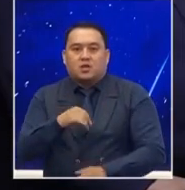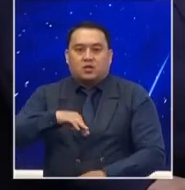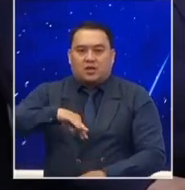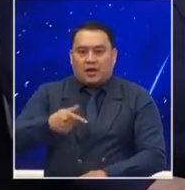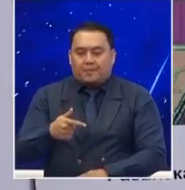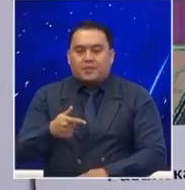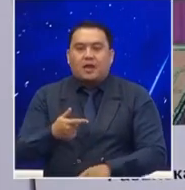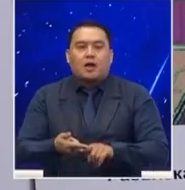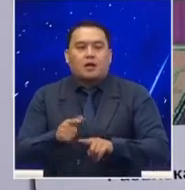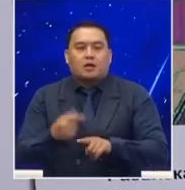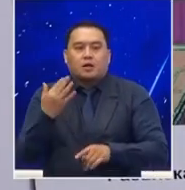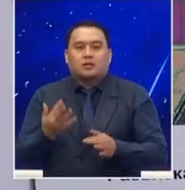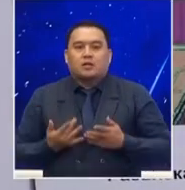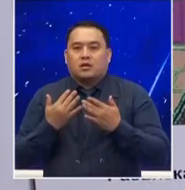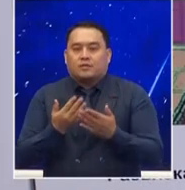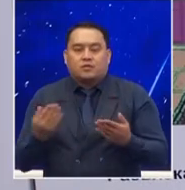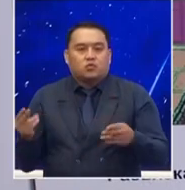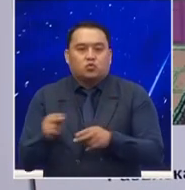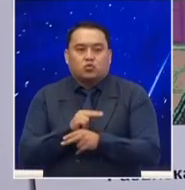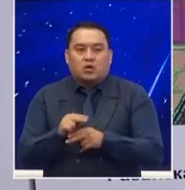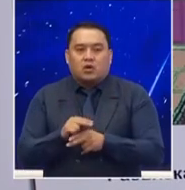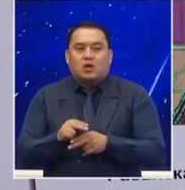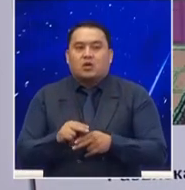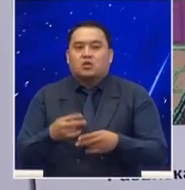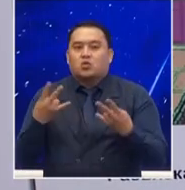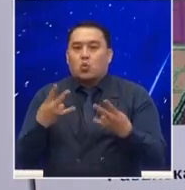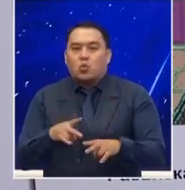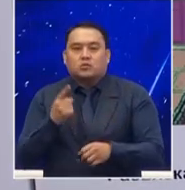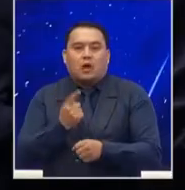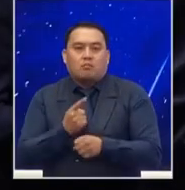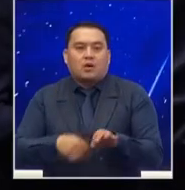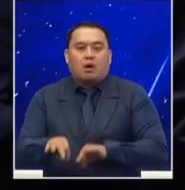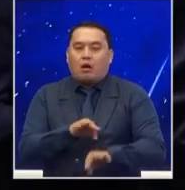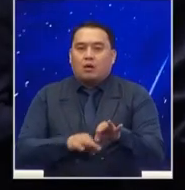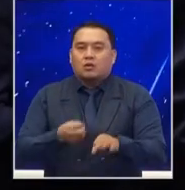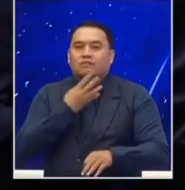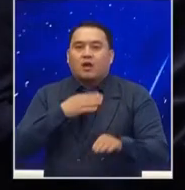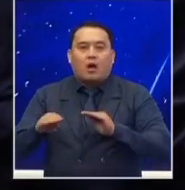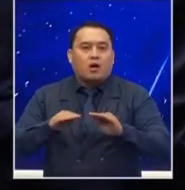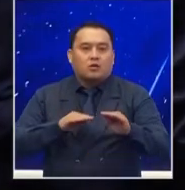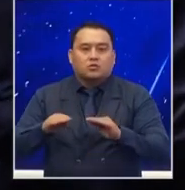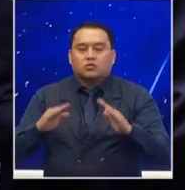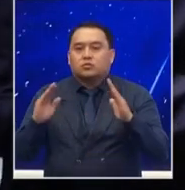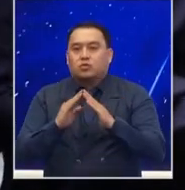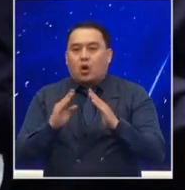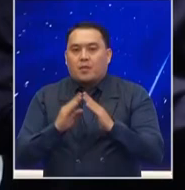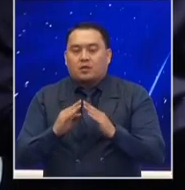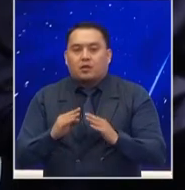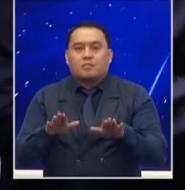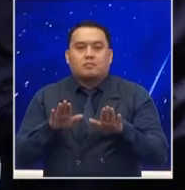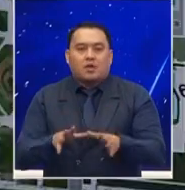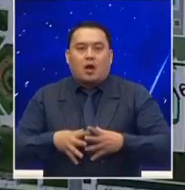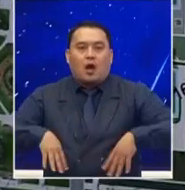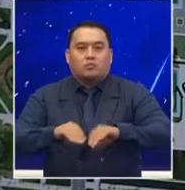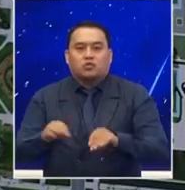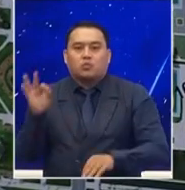миллионов тенге. Они требуют доработки. Не наблюдая, отметил глава области, и проектов по озеленению как жилых массивов, так и мест